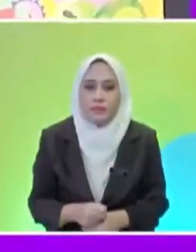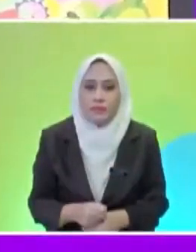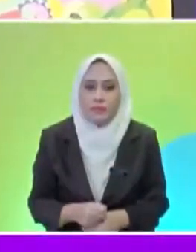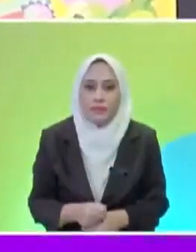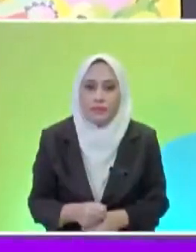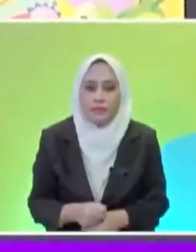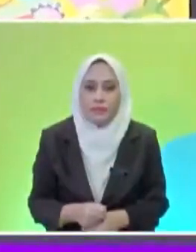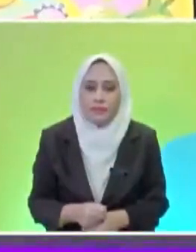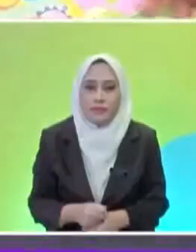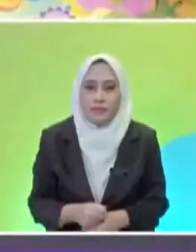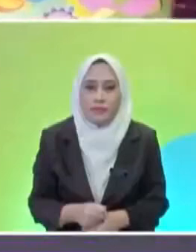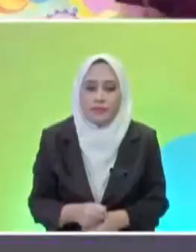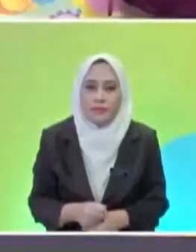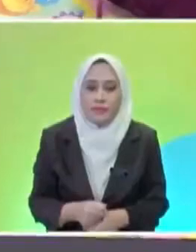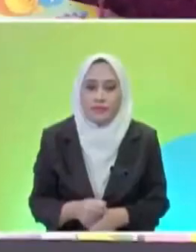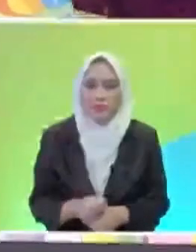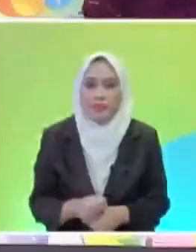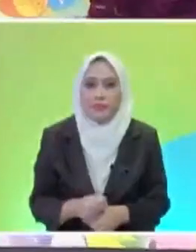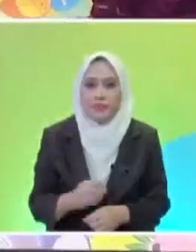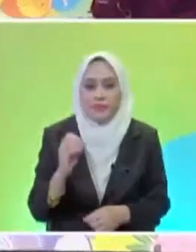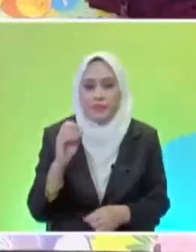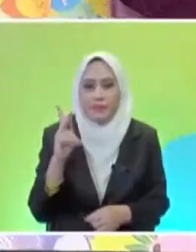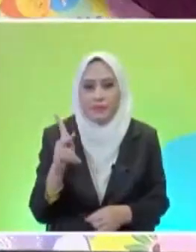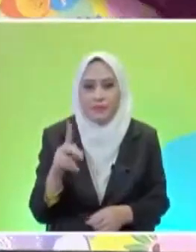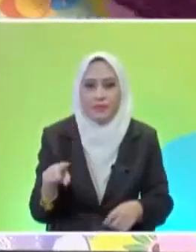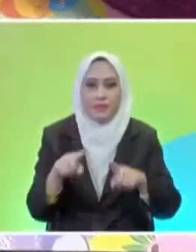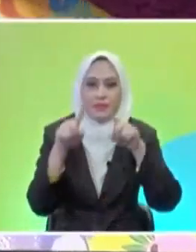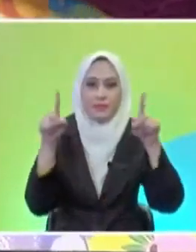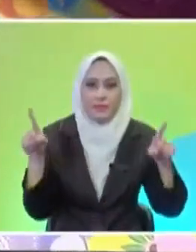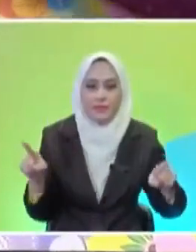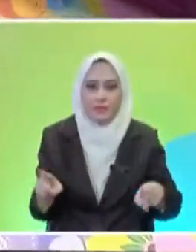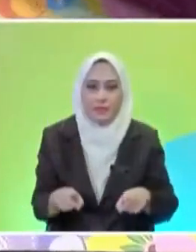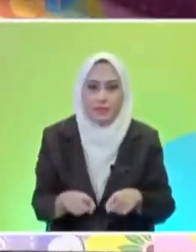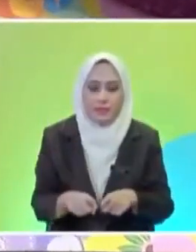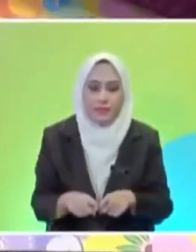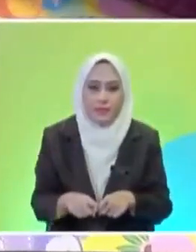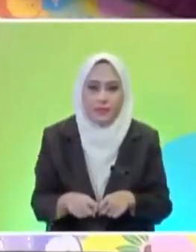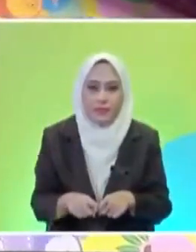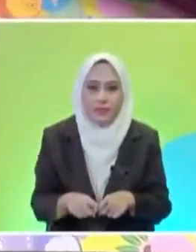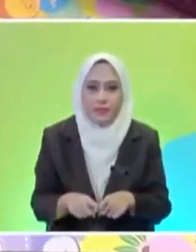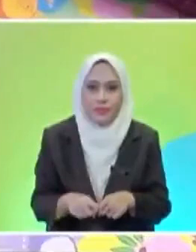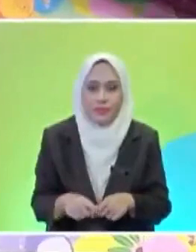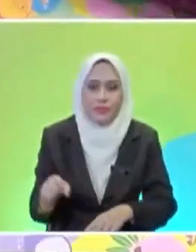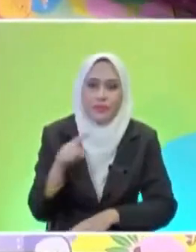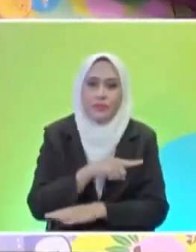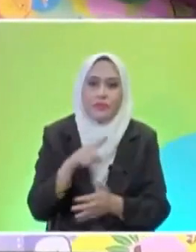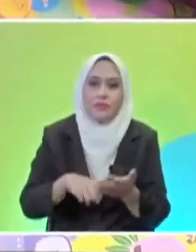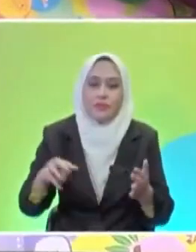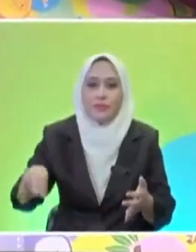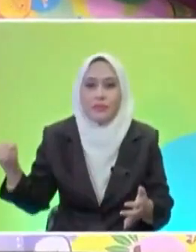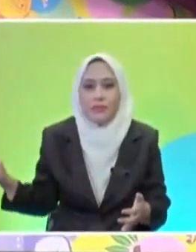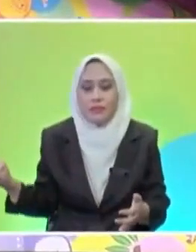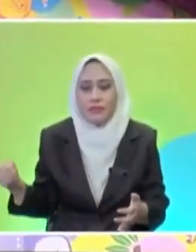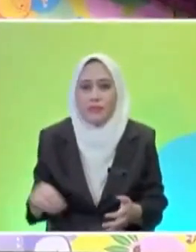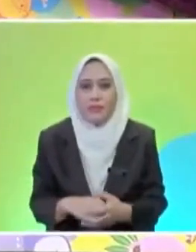Saya tolak sikit. Baru masuk betul-betul. Roda ni, dia jatuh kat tengah-tengah ni. Hari apa murid semua? Sama-sama